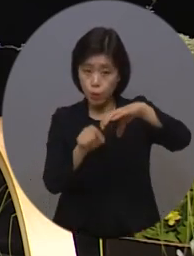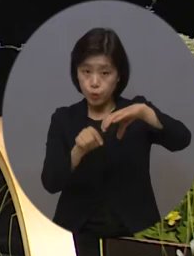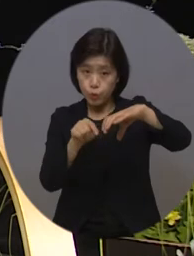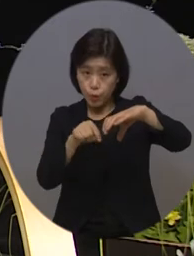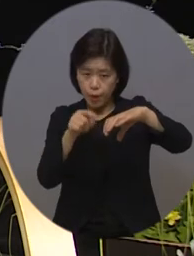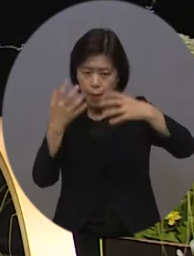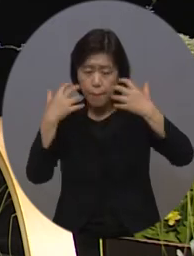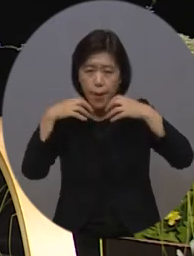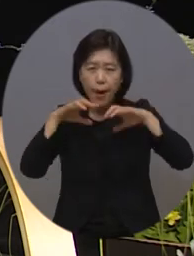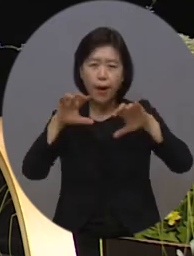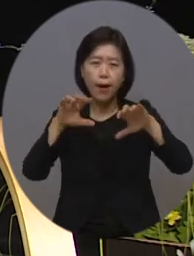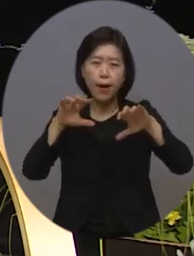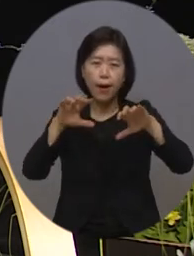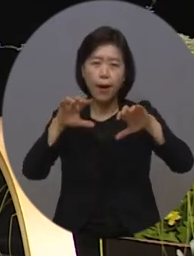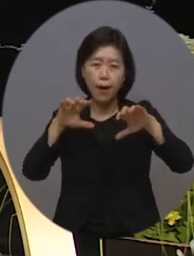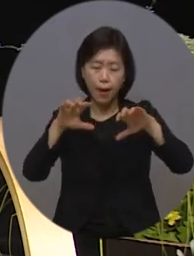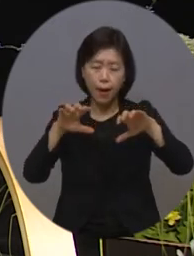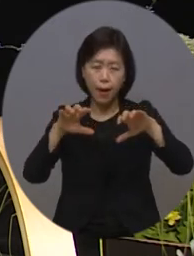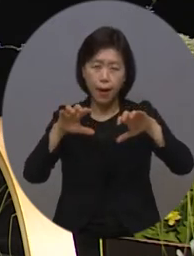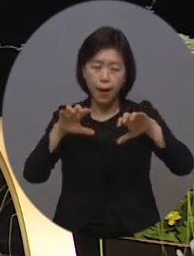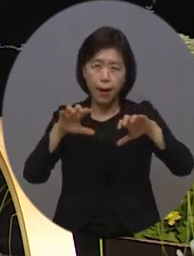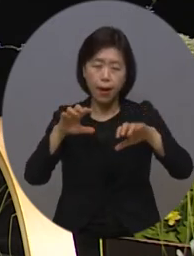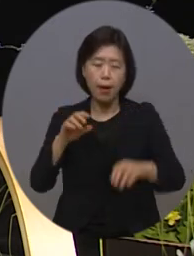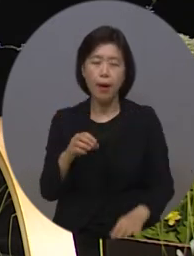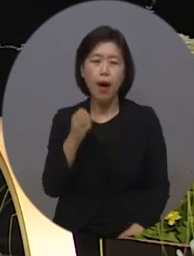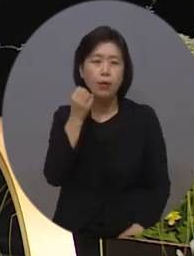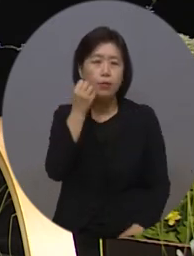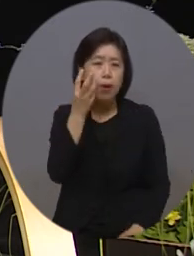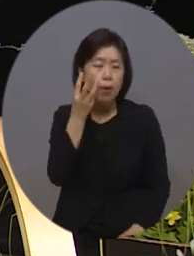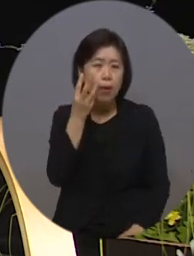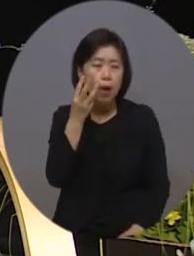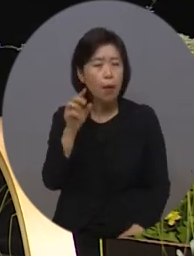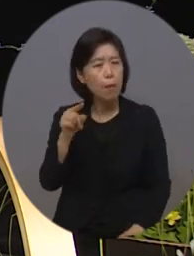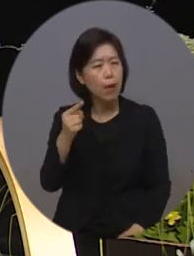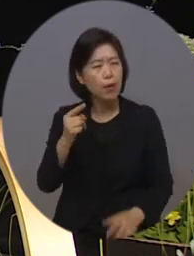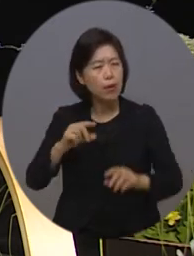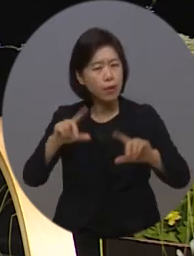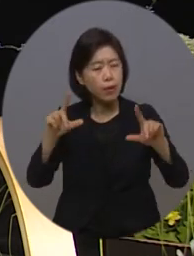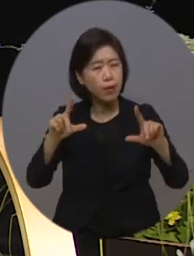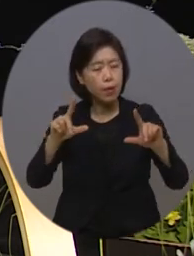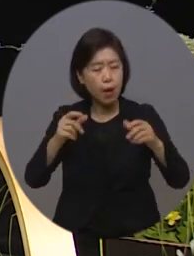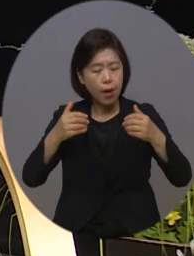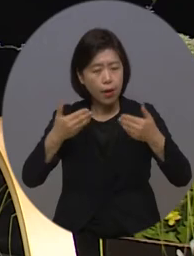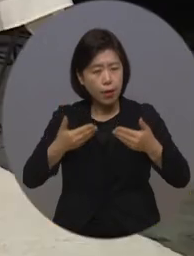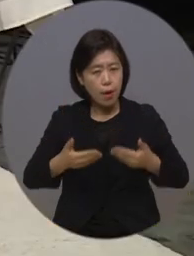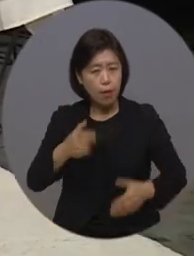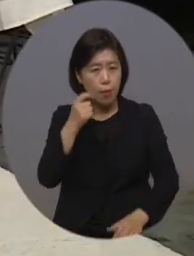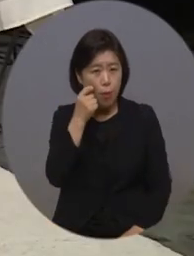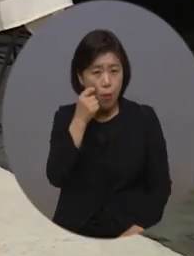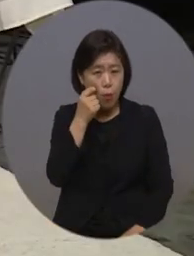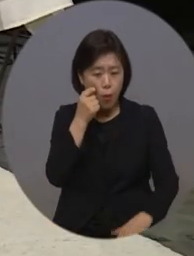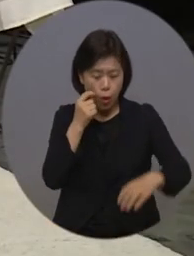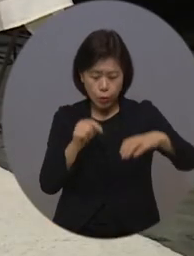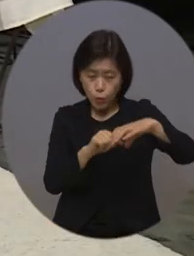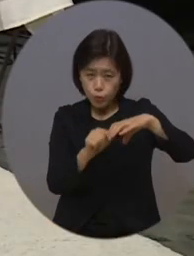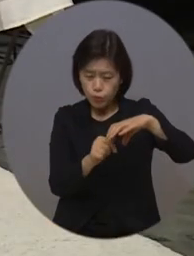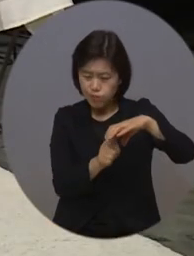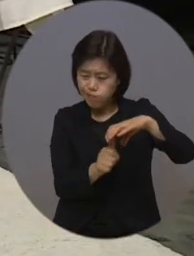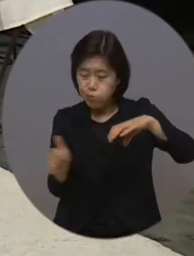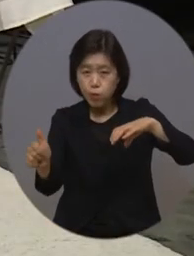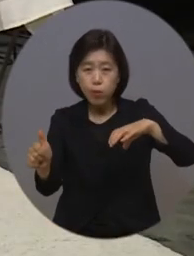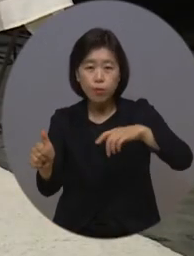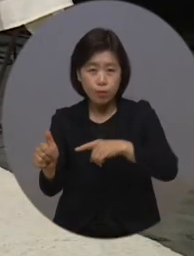견디지 못하고 뛰쳐나가 사람이 되지 못한 호랑이 말입니다. 시인이 바라보는